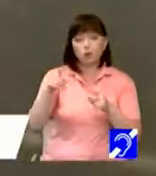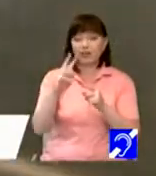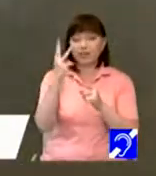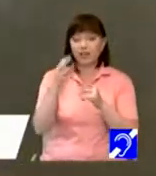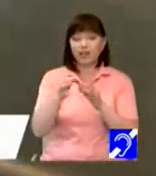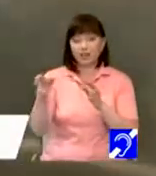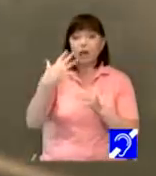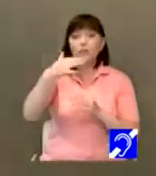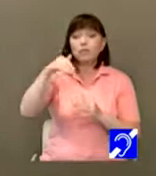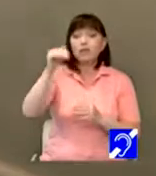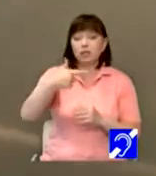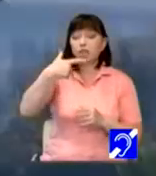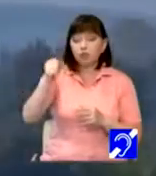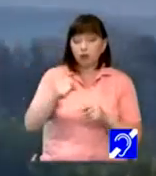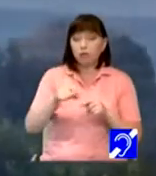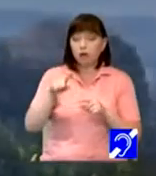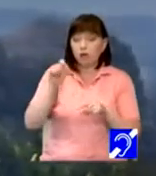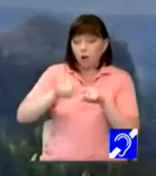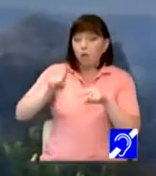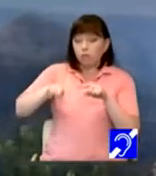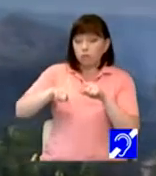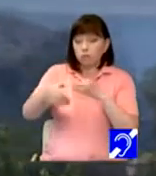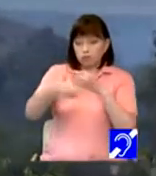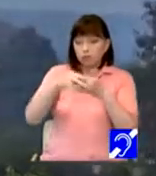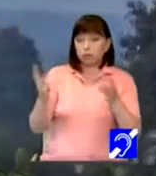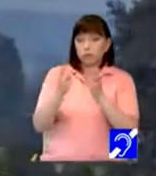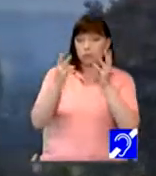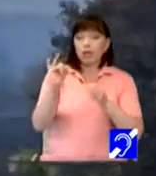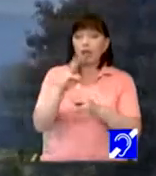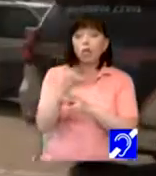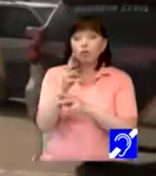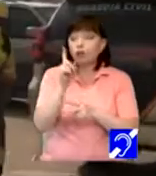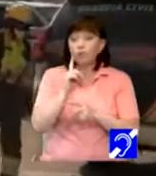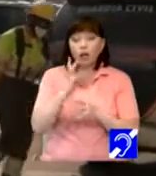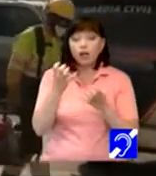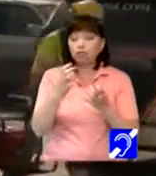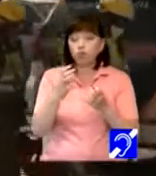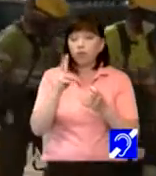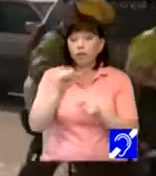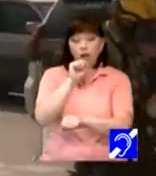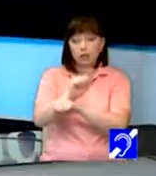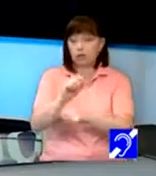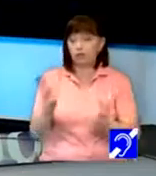Catalonia, 50.000 de hectare sunt amenințate de flăcări, iar pompierii nu au reușit încă să controleze incendiul.